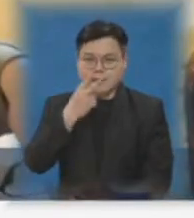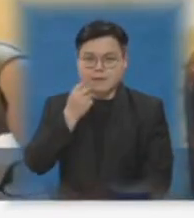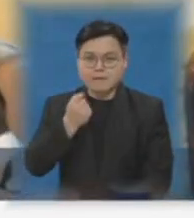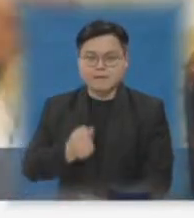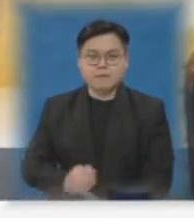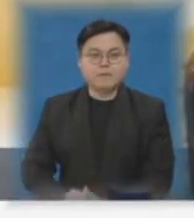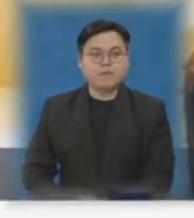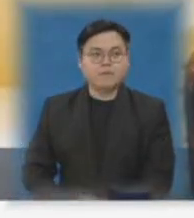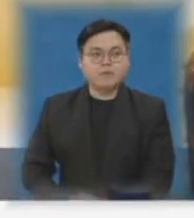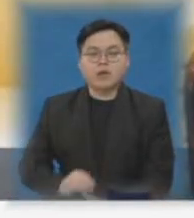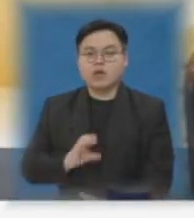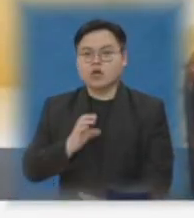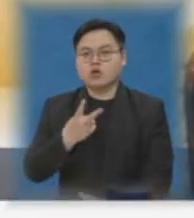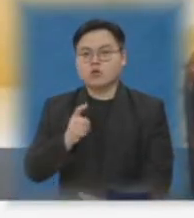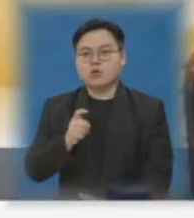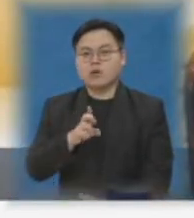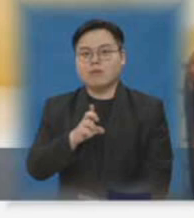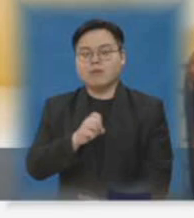дүүргийн эрүүгийн